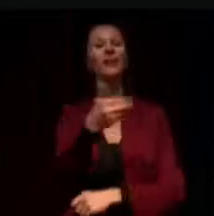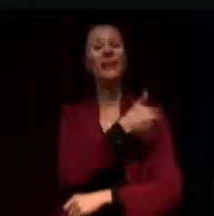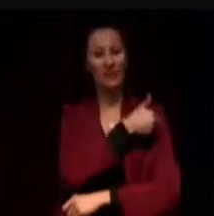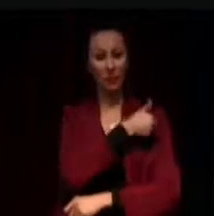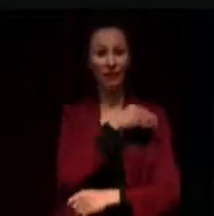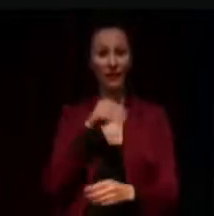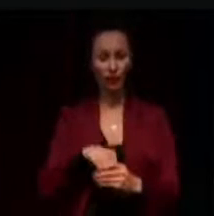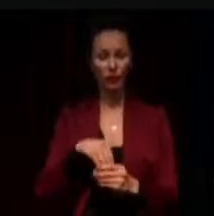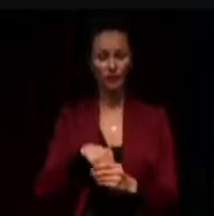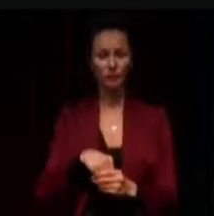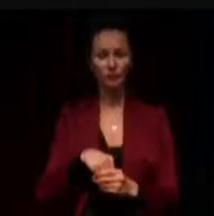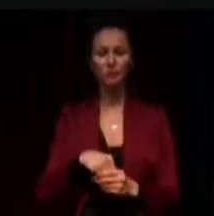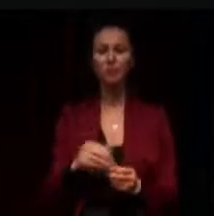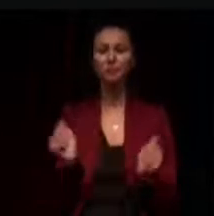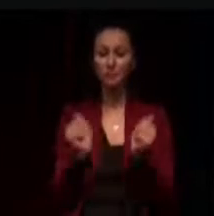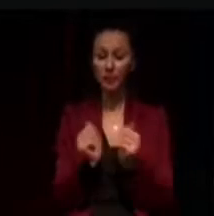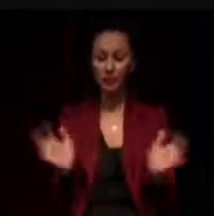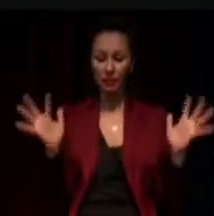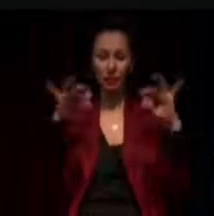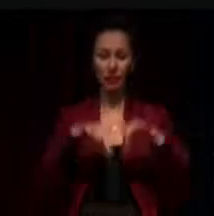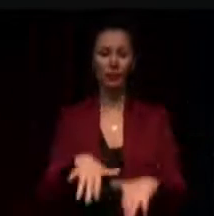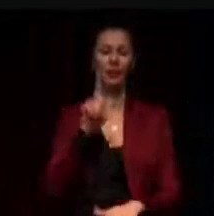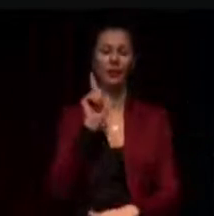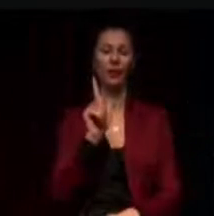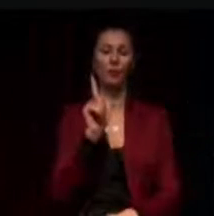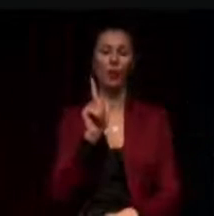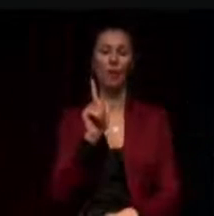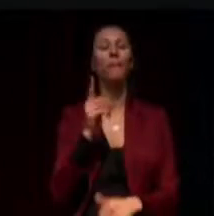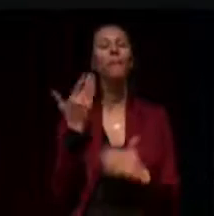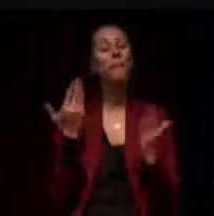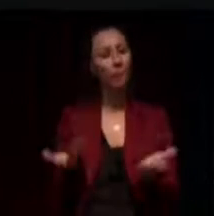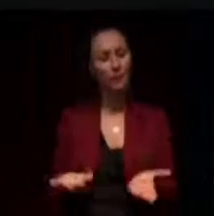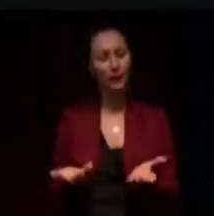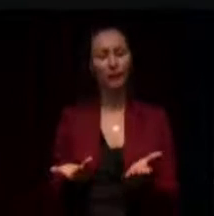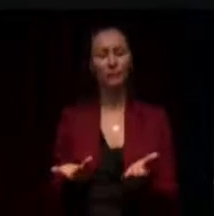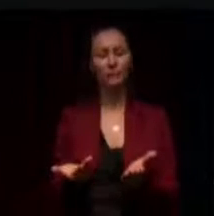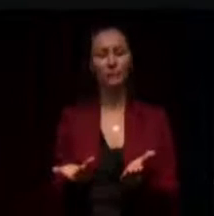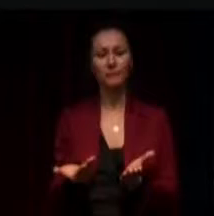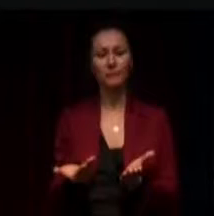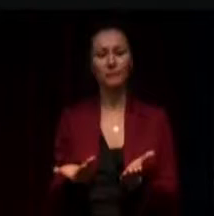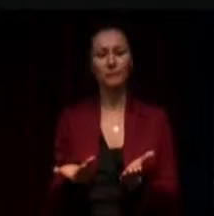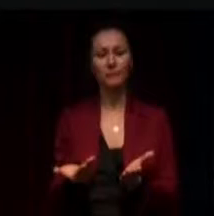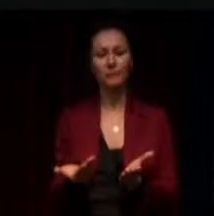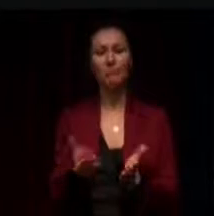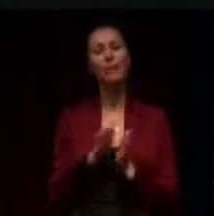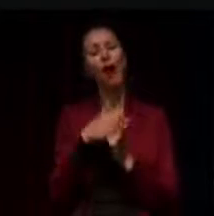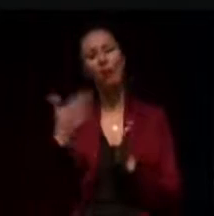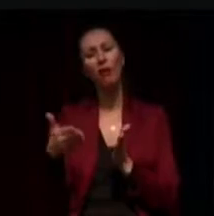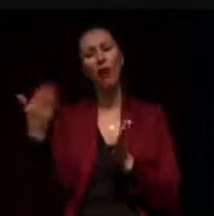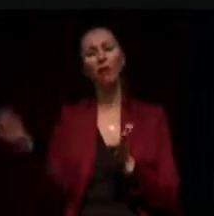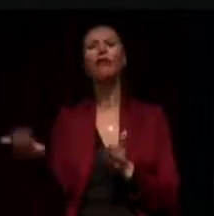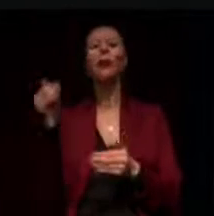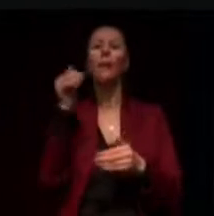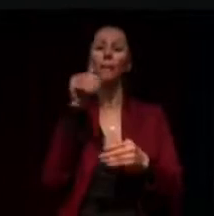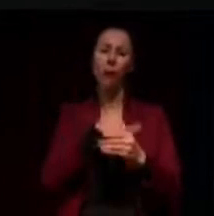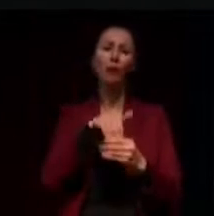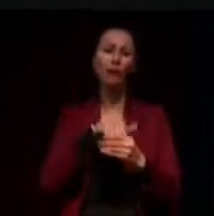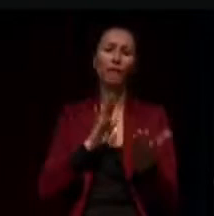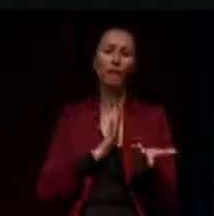hizmet için bir araya gelmemiz gerekiyor. Hani tabii ki ayrı ayrı partilerimiz